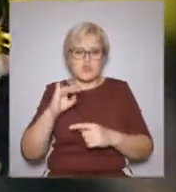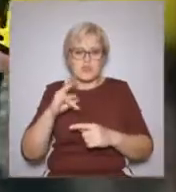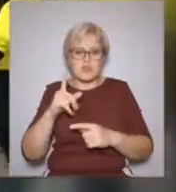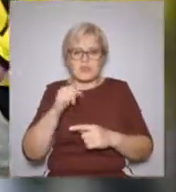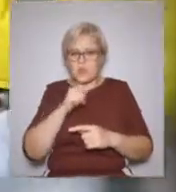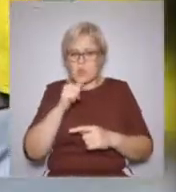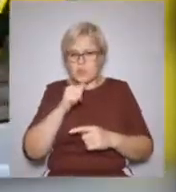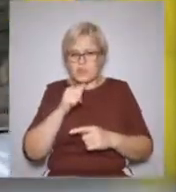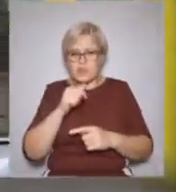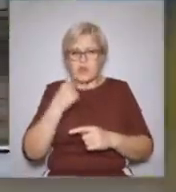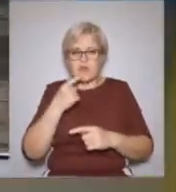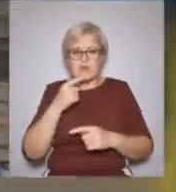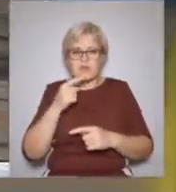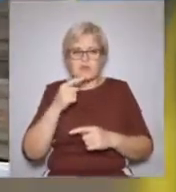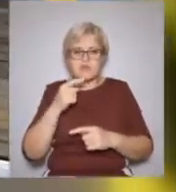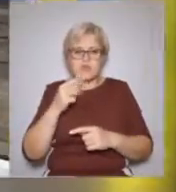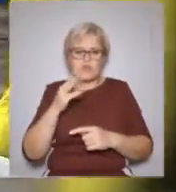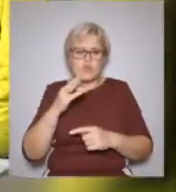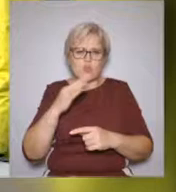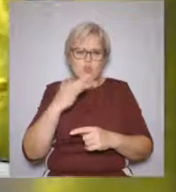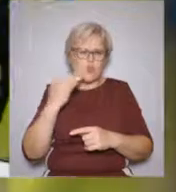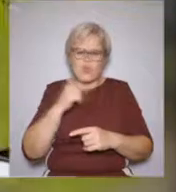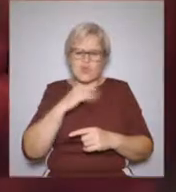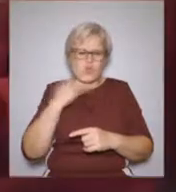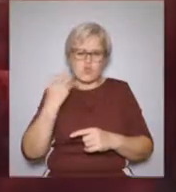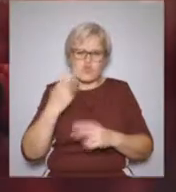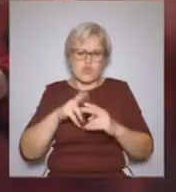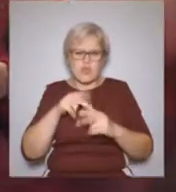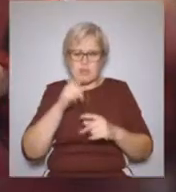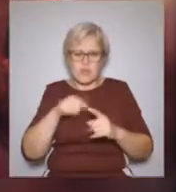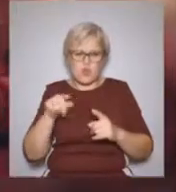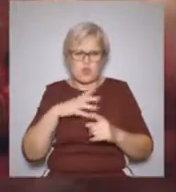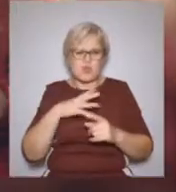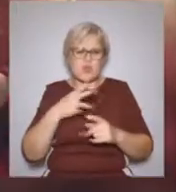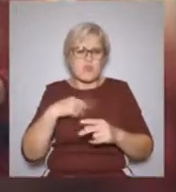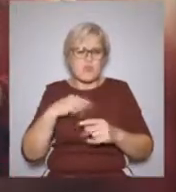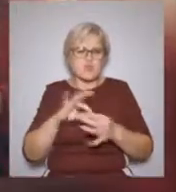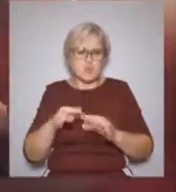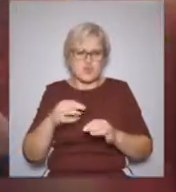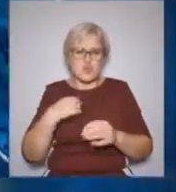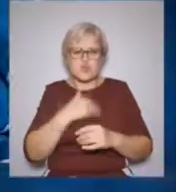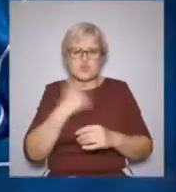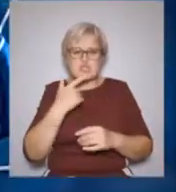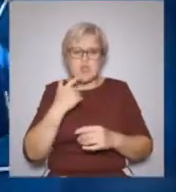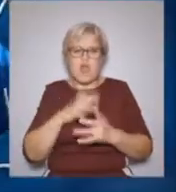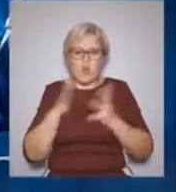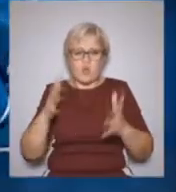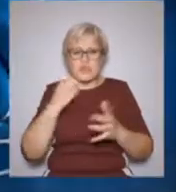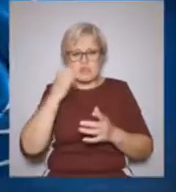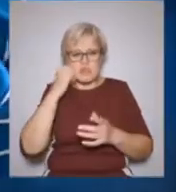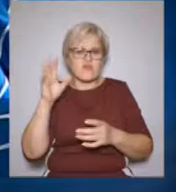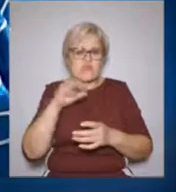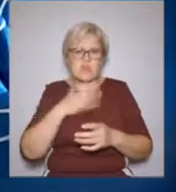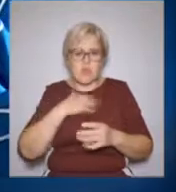там много не хочется устный период прессе он был для меня сложным но я хочу сказать огромное спасибо всем моим друзьям и родителям